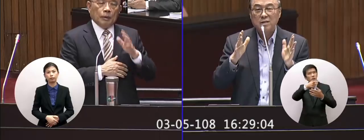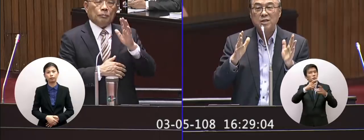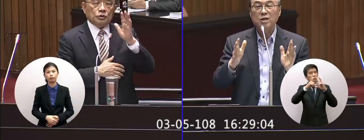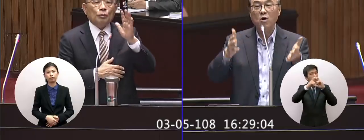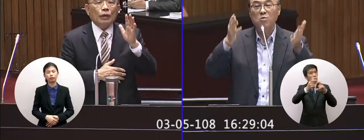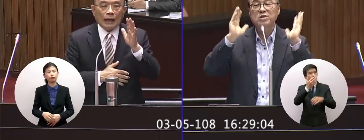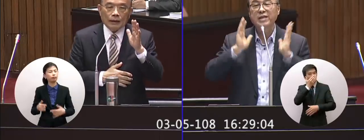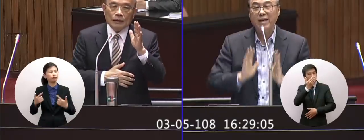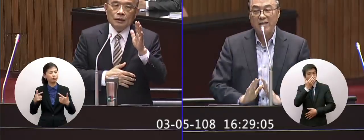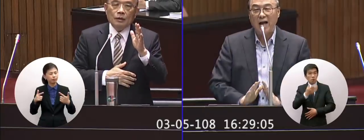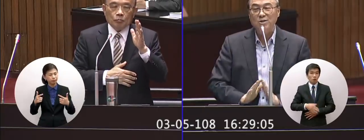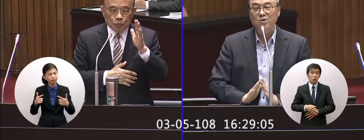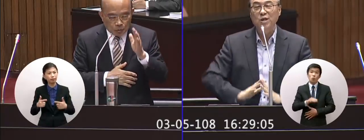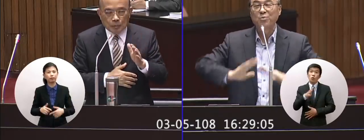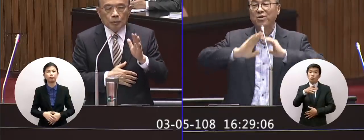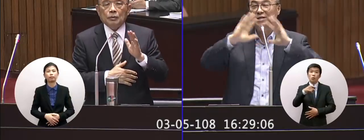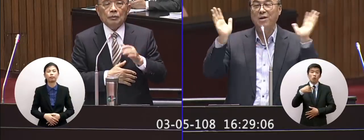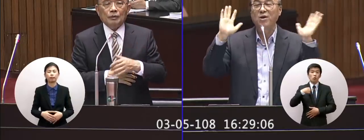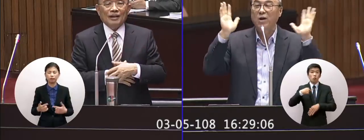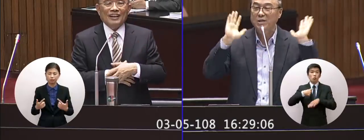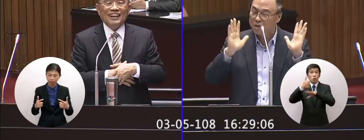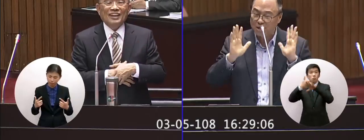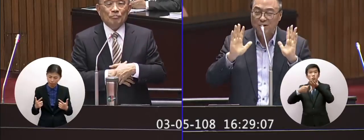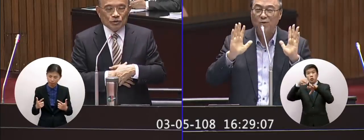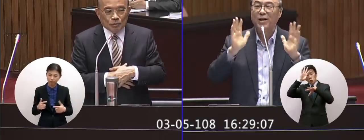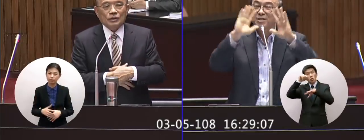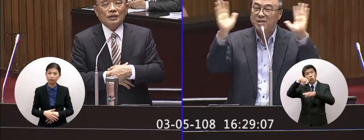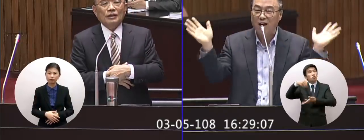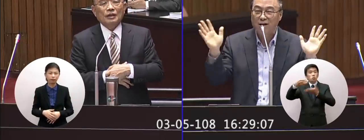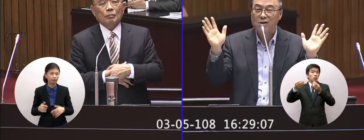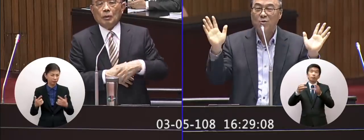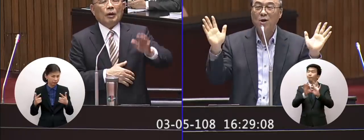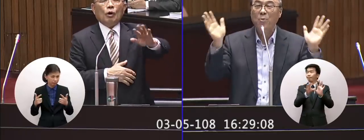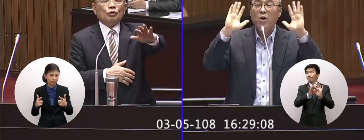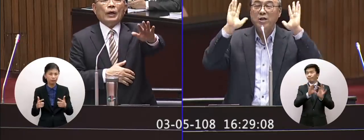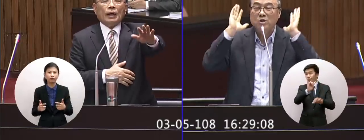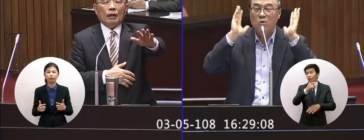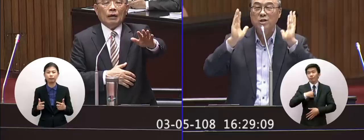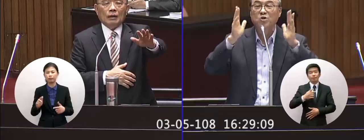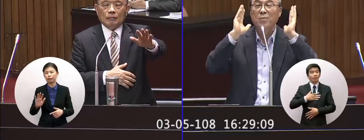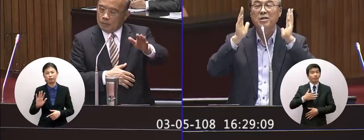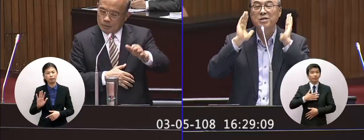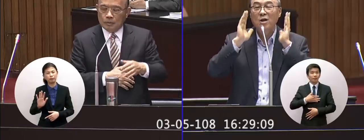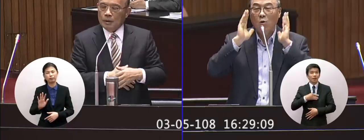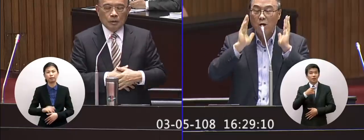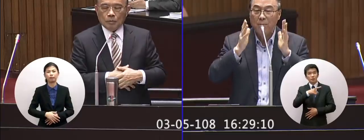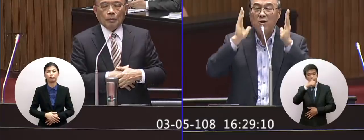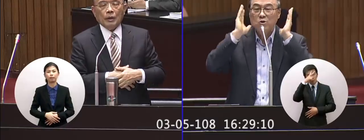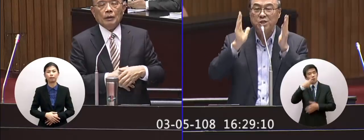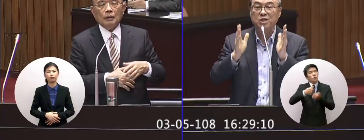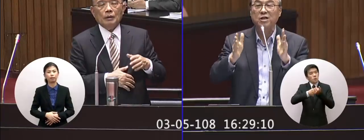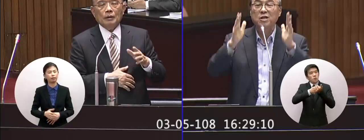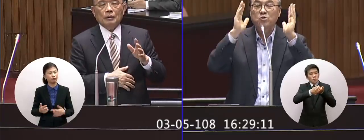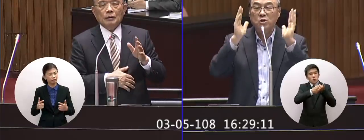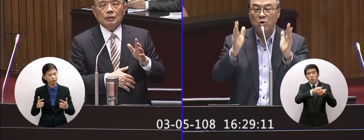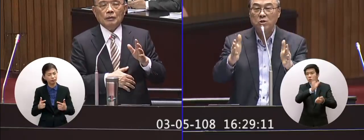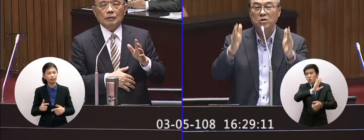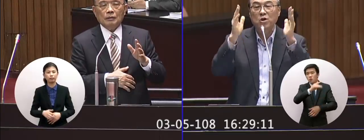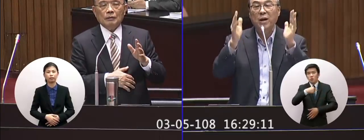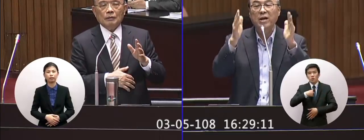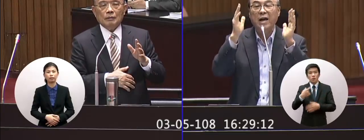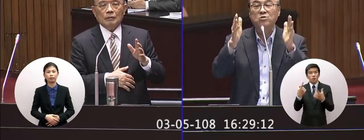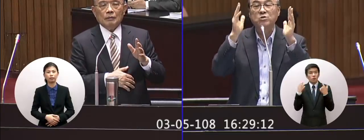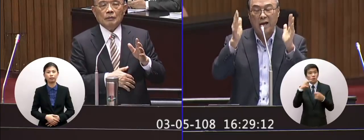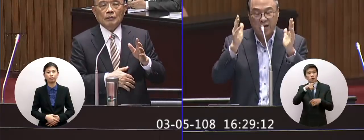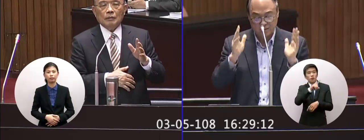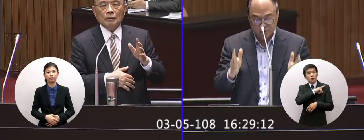应。 不， 是因为我们是在野党，所以你不会讲，没有关系。 不， 我也知道，我也不会从你嘴巴里，我也没有预期，所以从